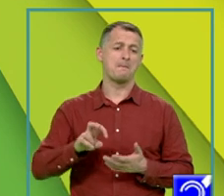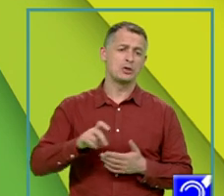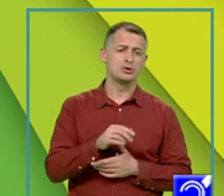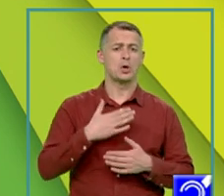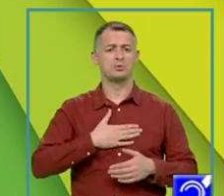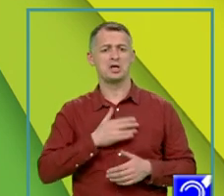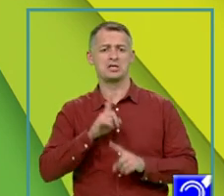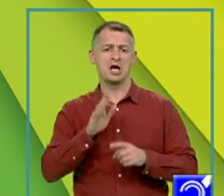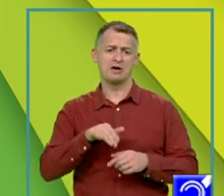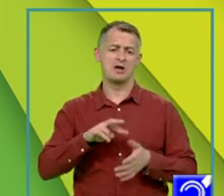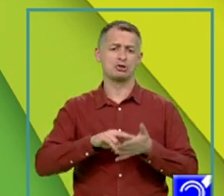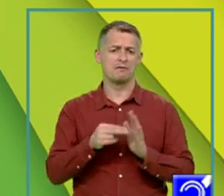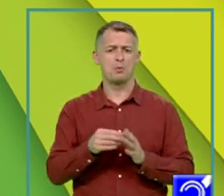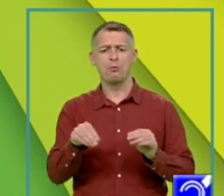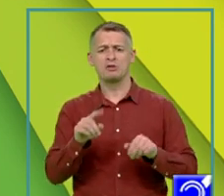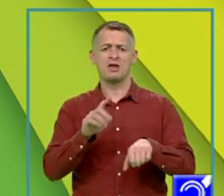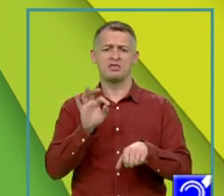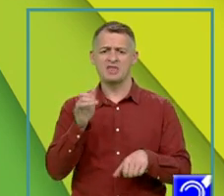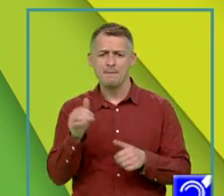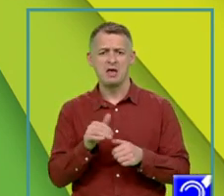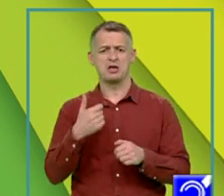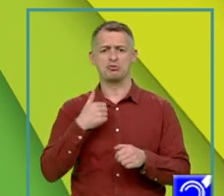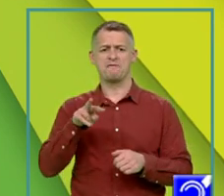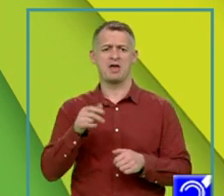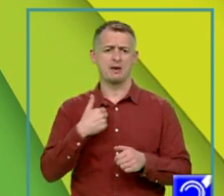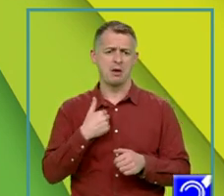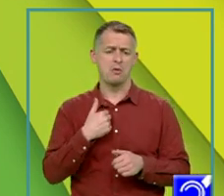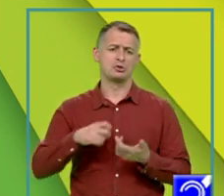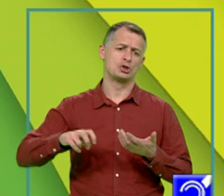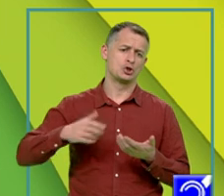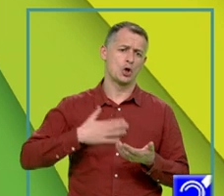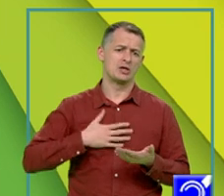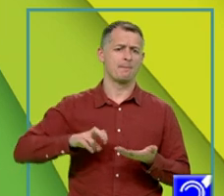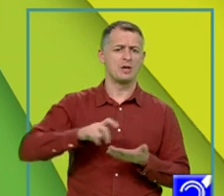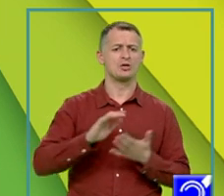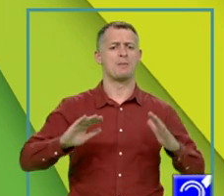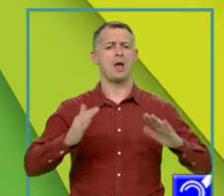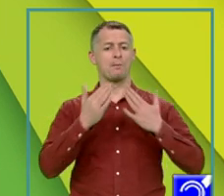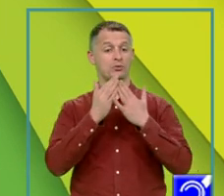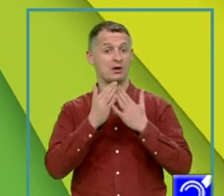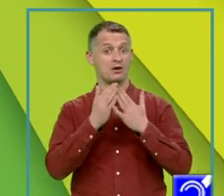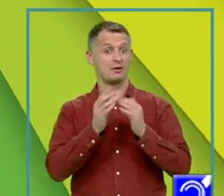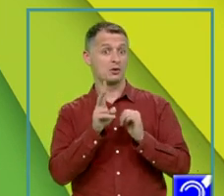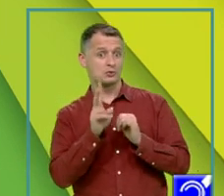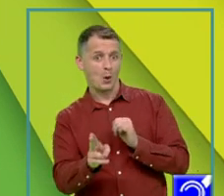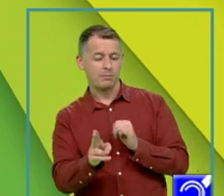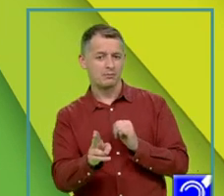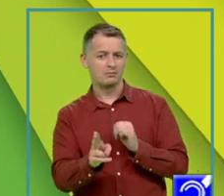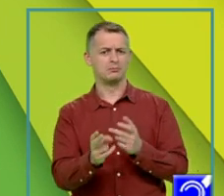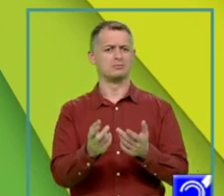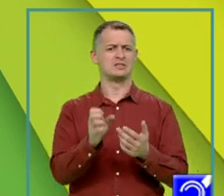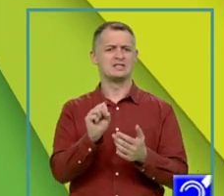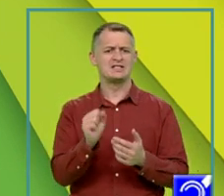drag Chiar dacă aș avea de rezolvat multă teme Eu și fratele meu a fi dorit să mergem la munte pup pa Să